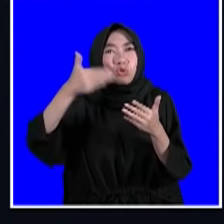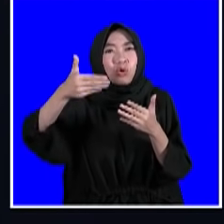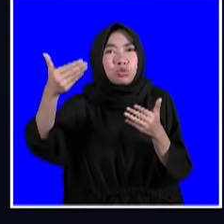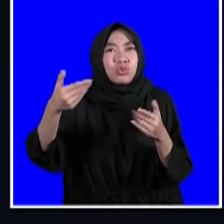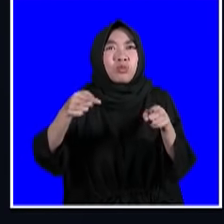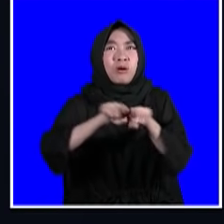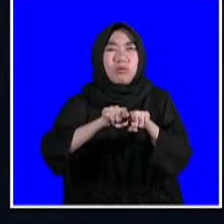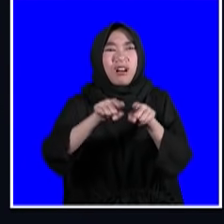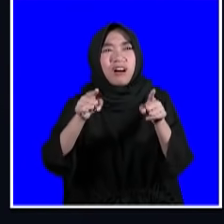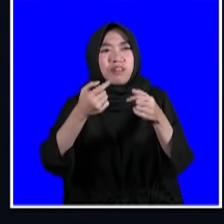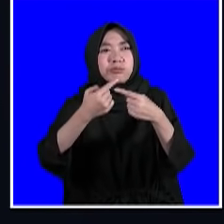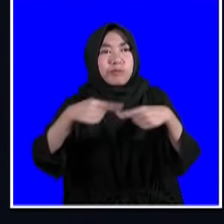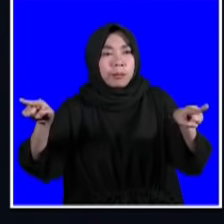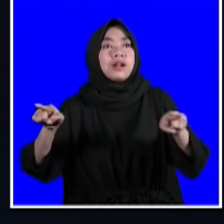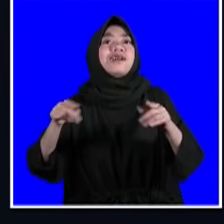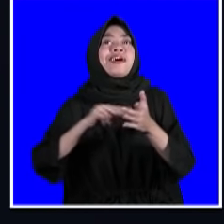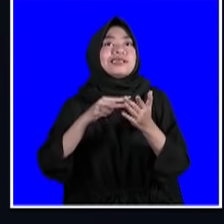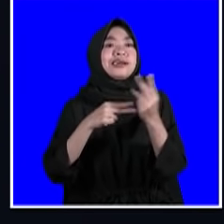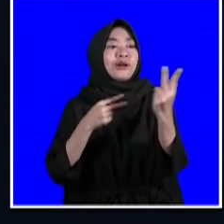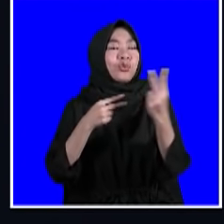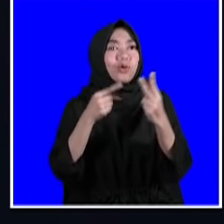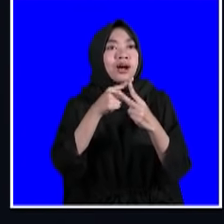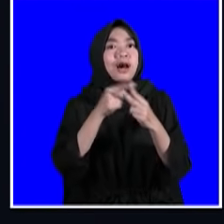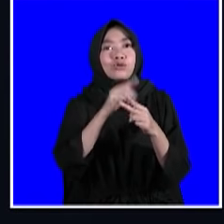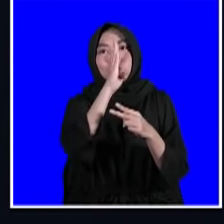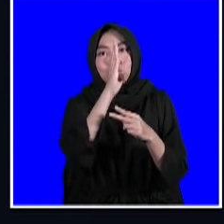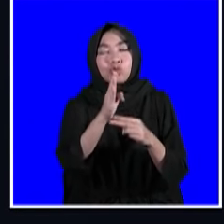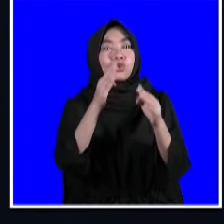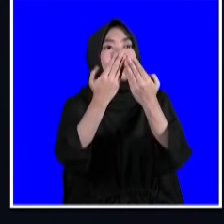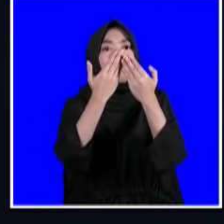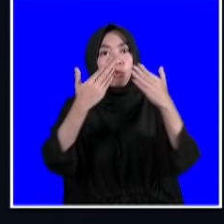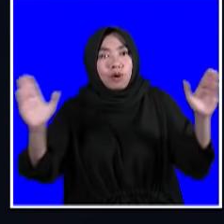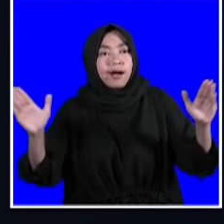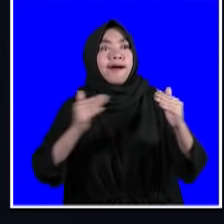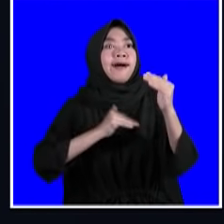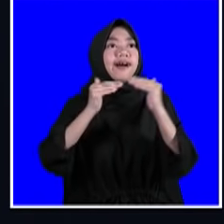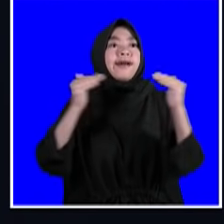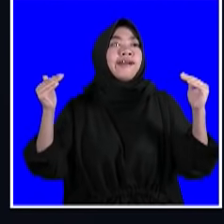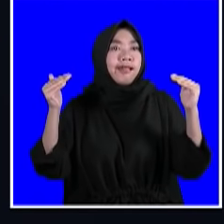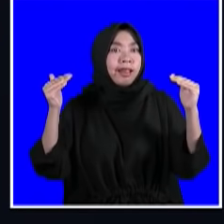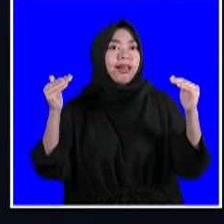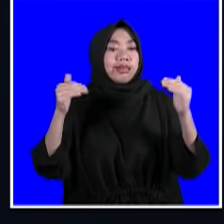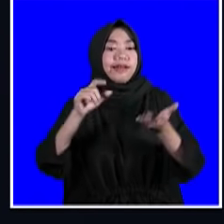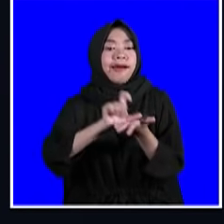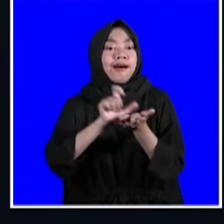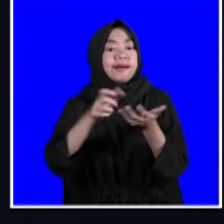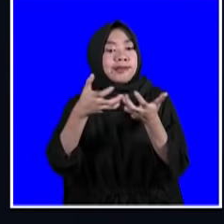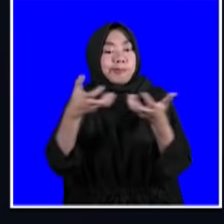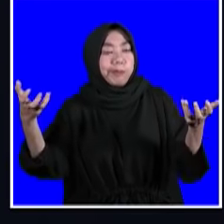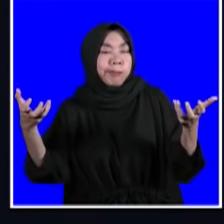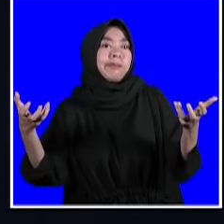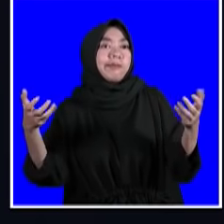sini kejujuran, keterbukaan, keadilan haruslah menjadi dasar dari pembagian harta gono